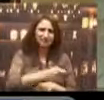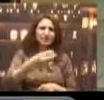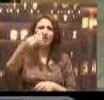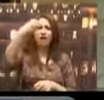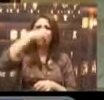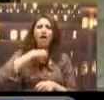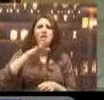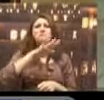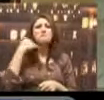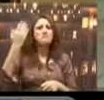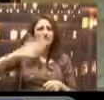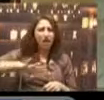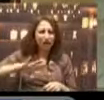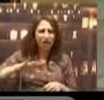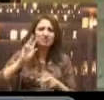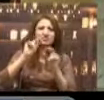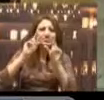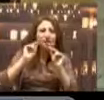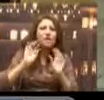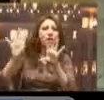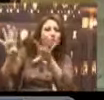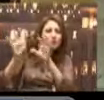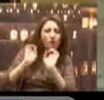وما حرمتش لا يعني، حسيت ان الشخصيه